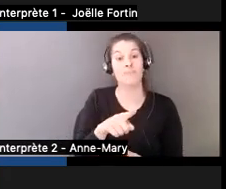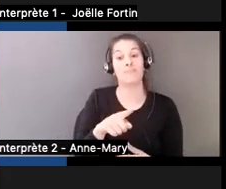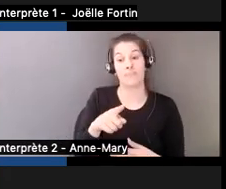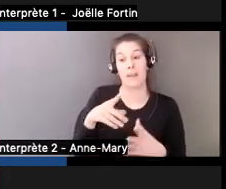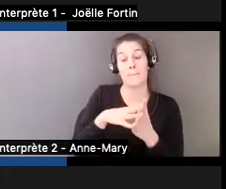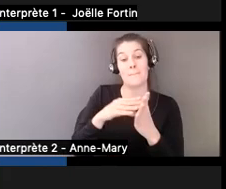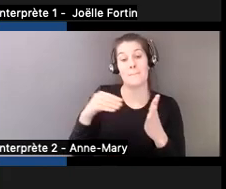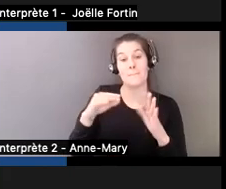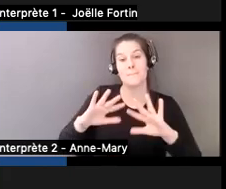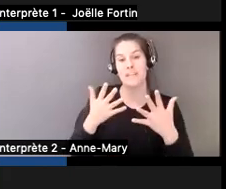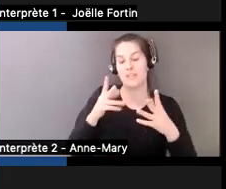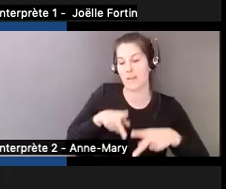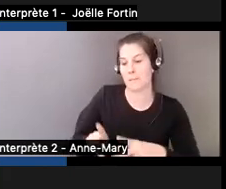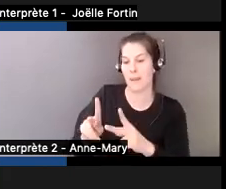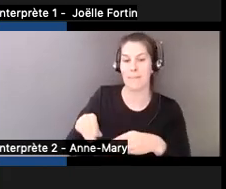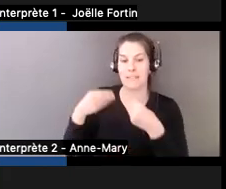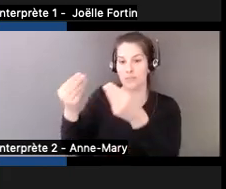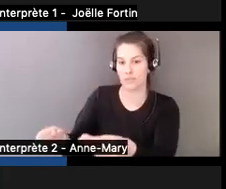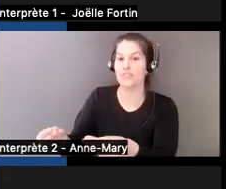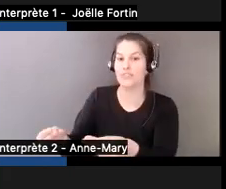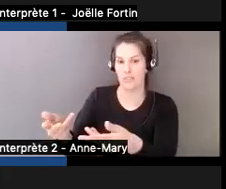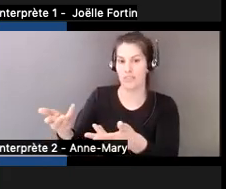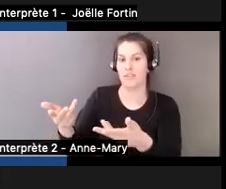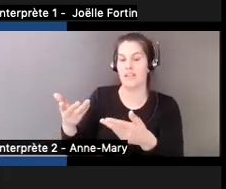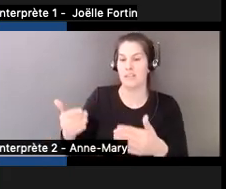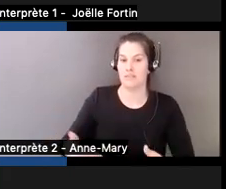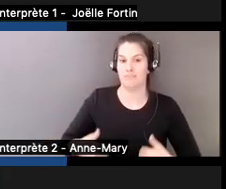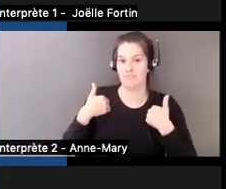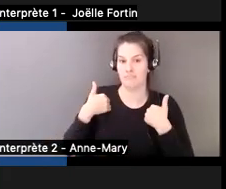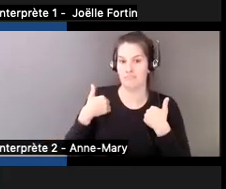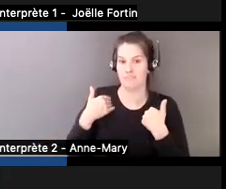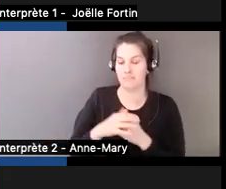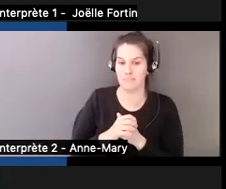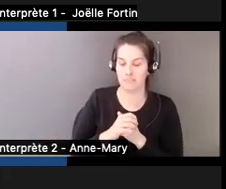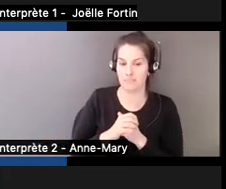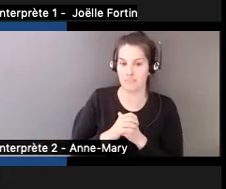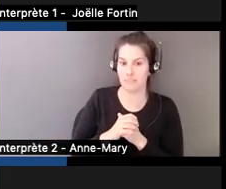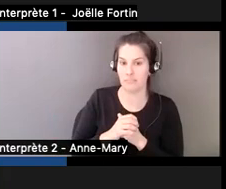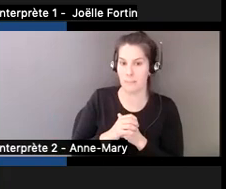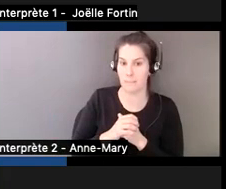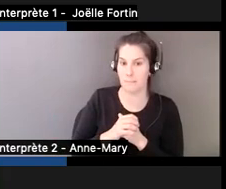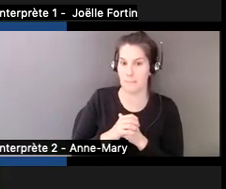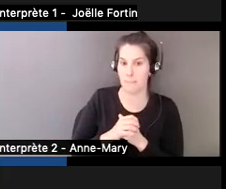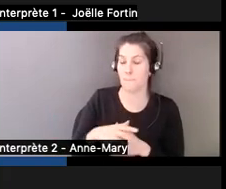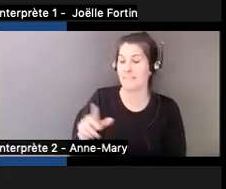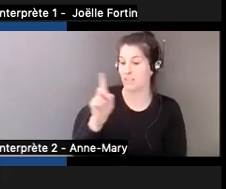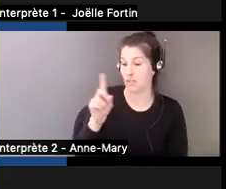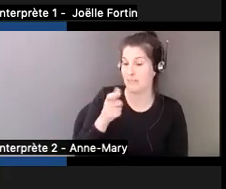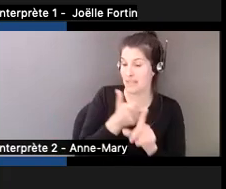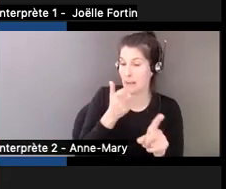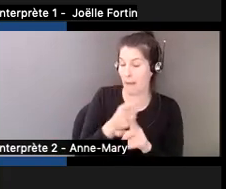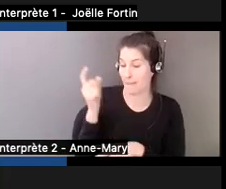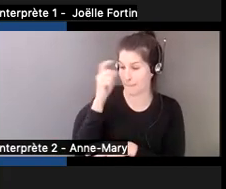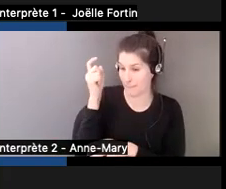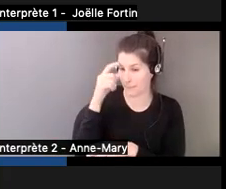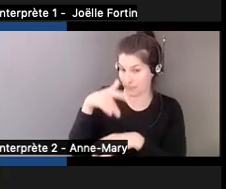et la confiance des personnes souffrant de démence, avec à la clé une possible diminution du niveau de médicaments. Dominique en a fait l'expérience avec